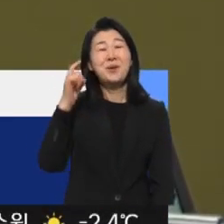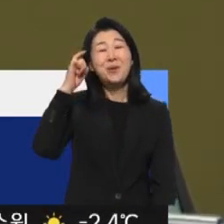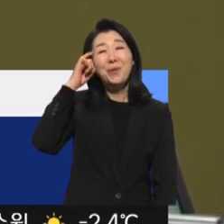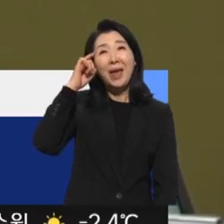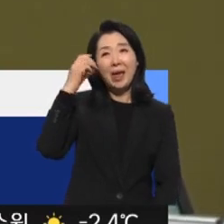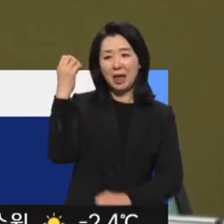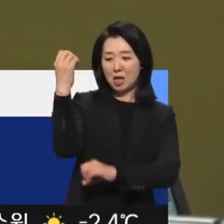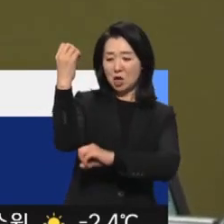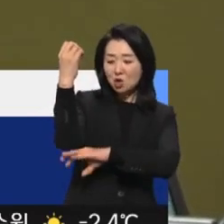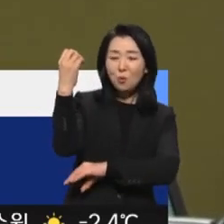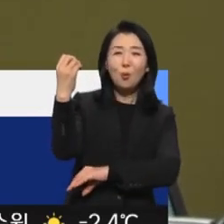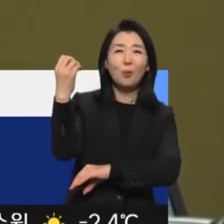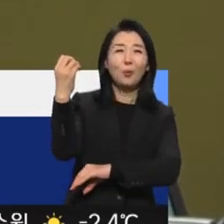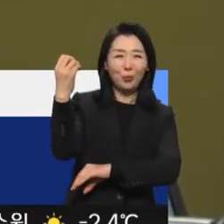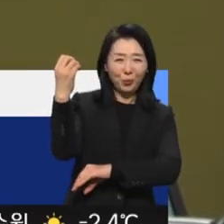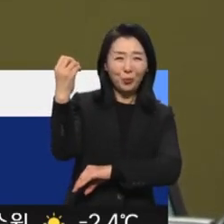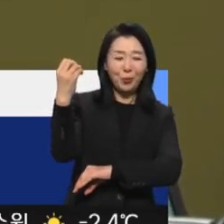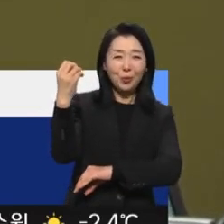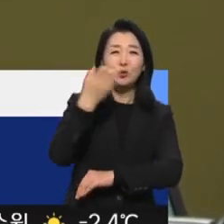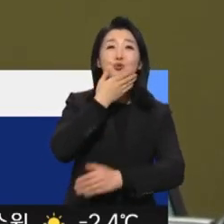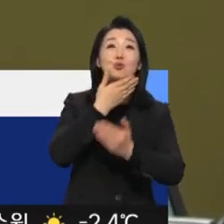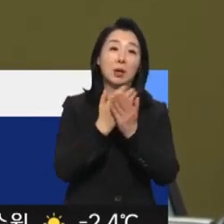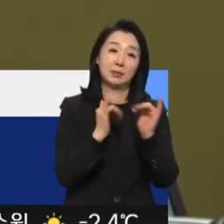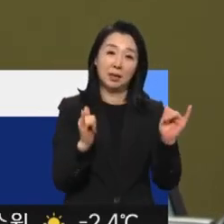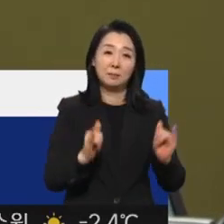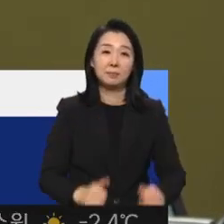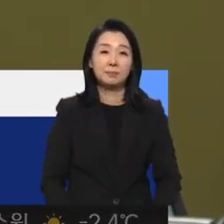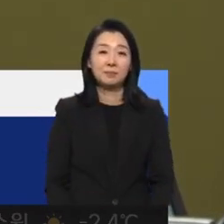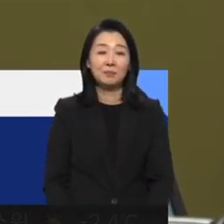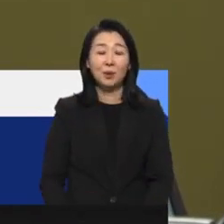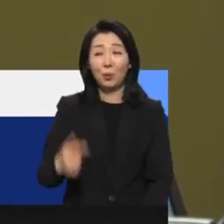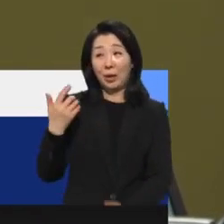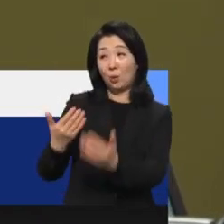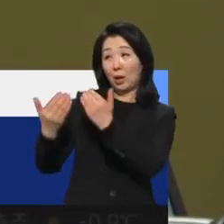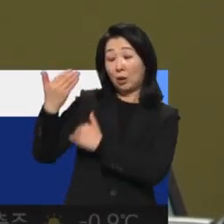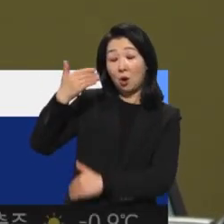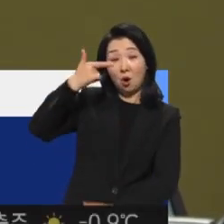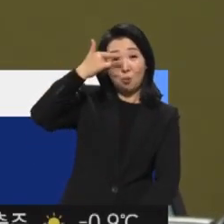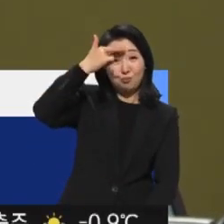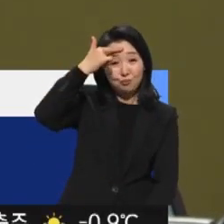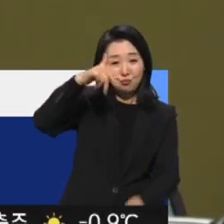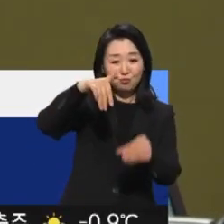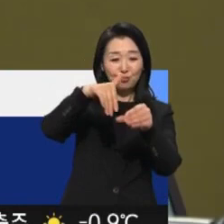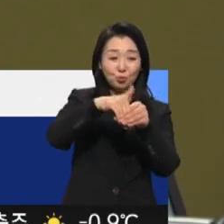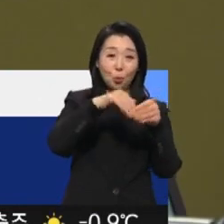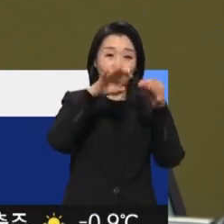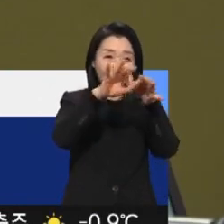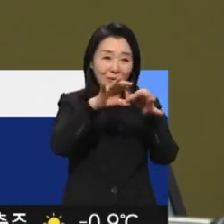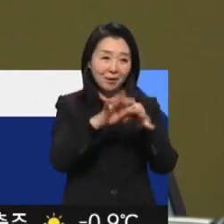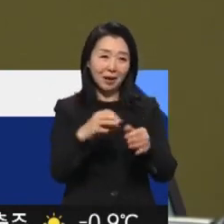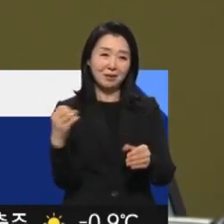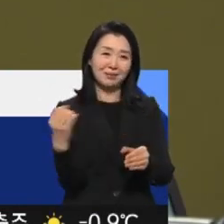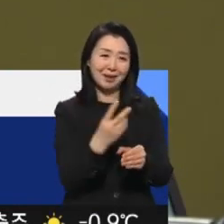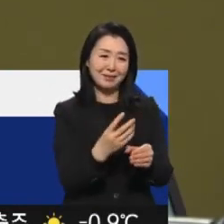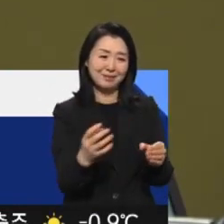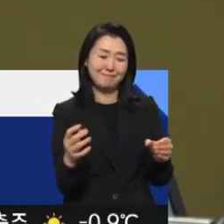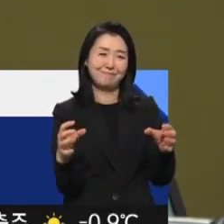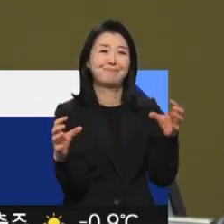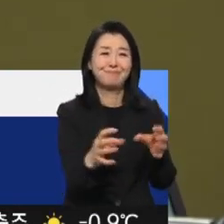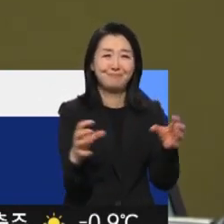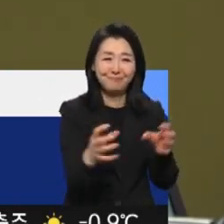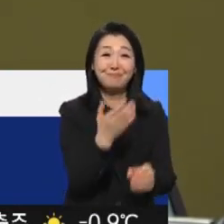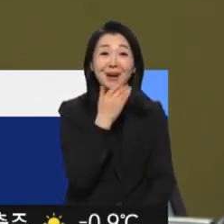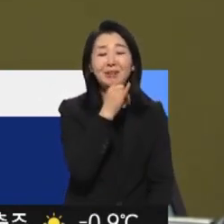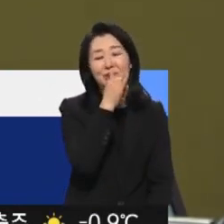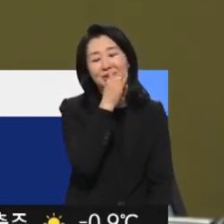합니까? 흔히들 그런 이야기들을 하잖아요. 예. 좀 이른바 과거의 친노 친문 진영이 그렇게 다시 한번 좀 모일 수